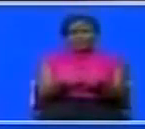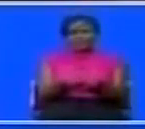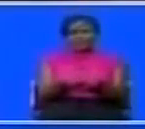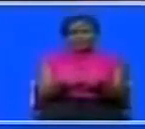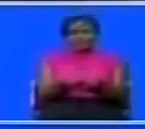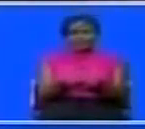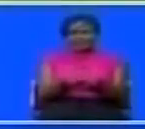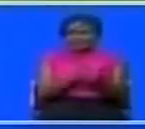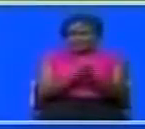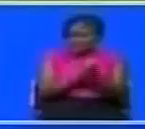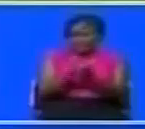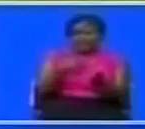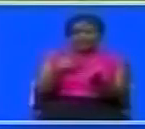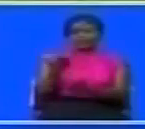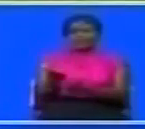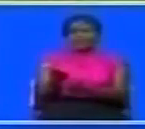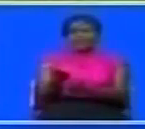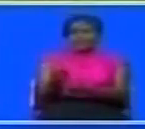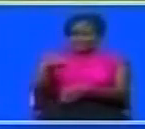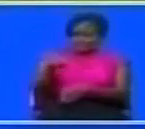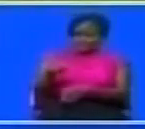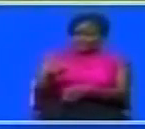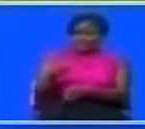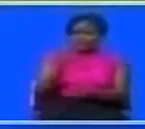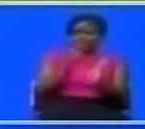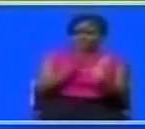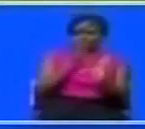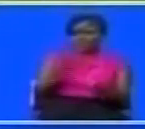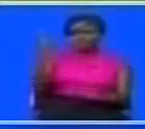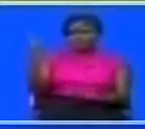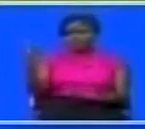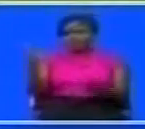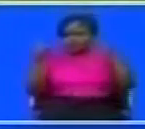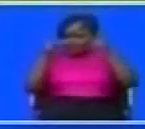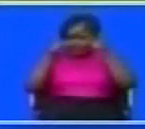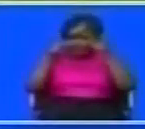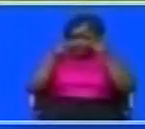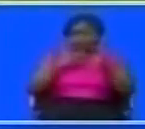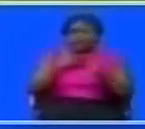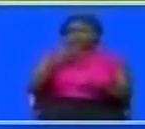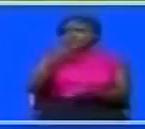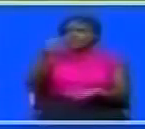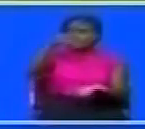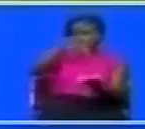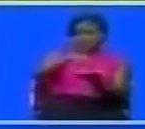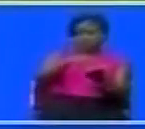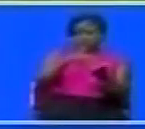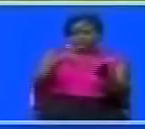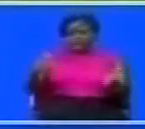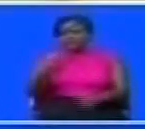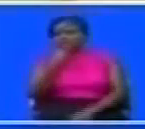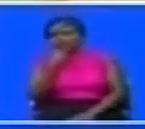the ammo to do the jobs. Huku wakiwa wamecheza mechi nne msimu huu, Tusker watakuwa wakisaka kuboresha rekodi yao dhidi ya